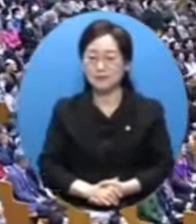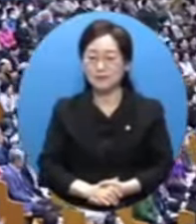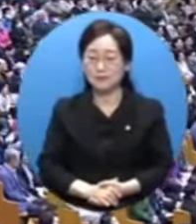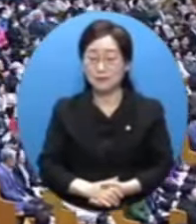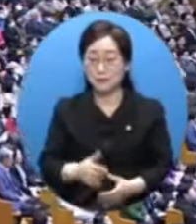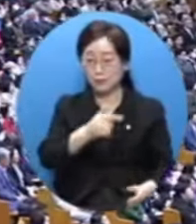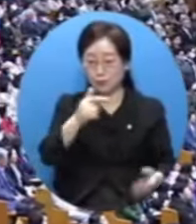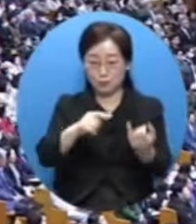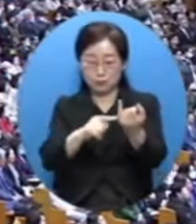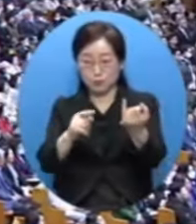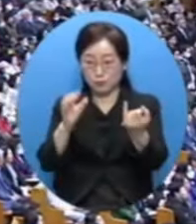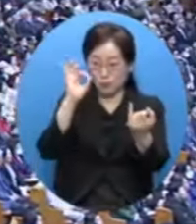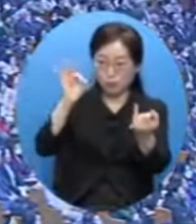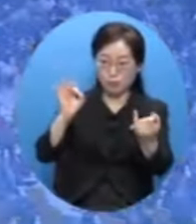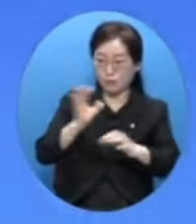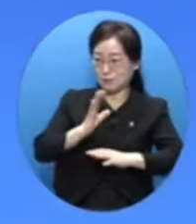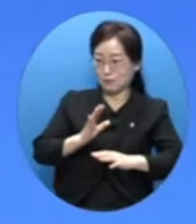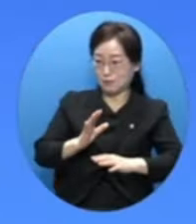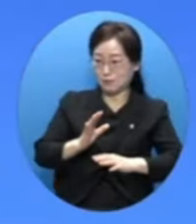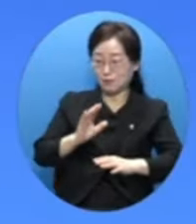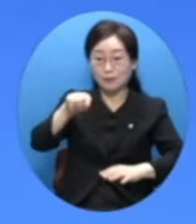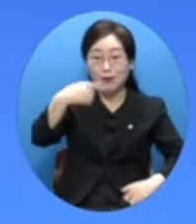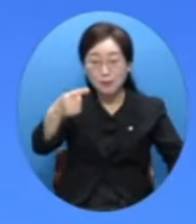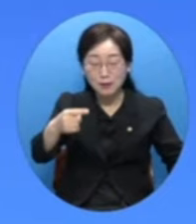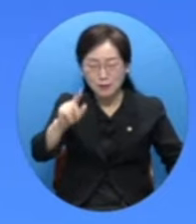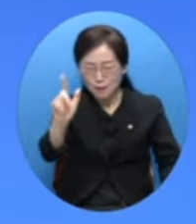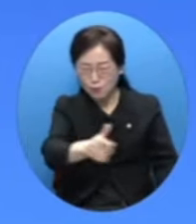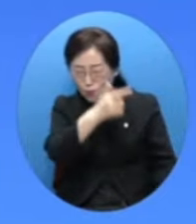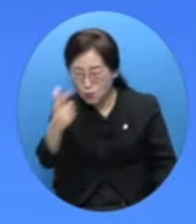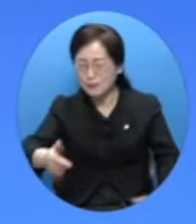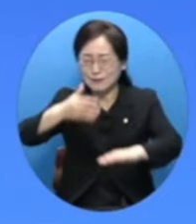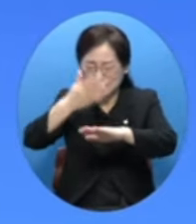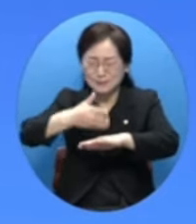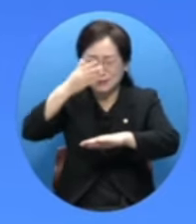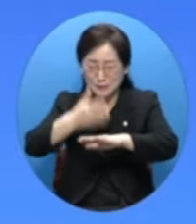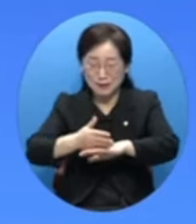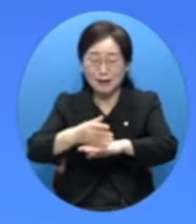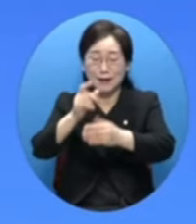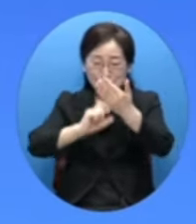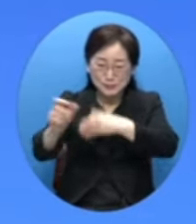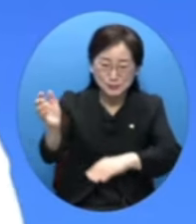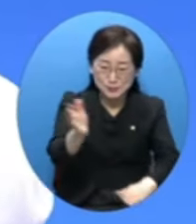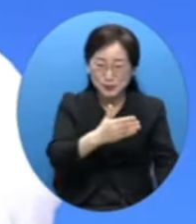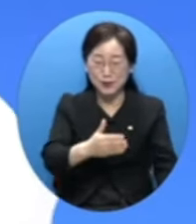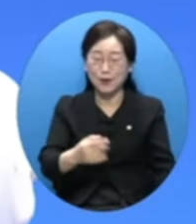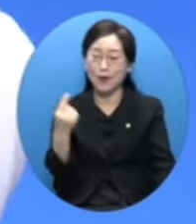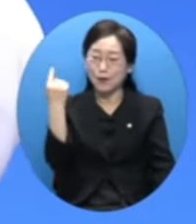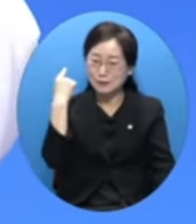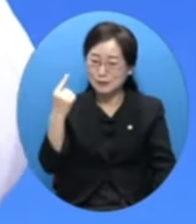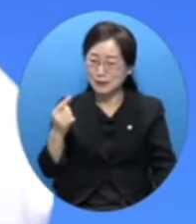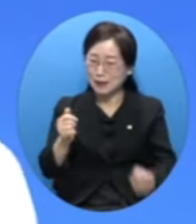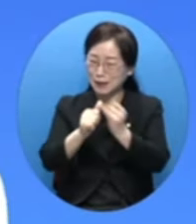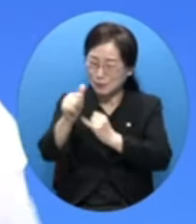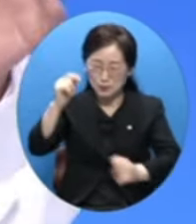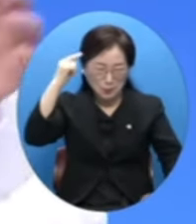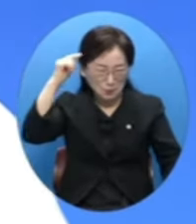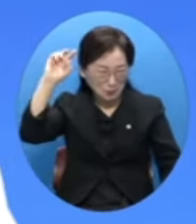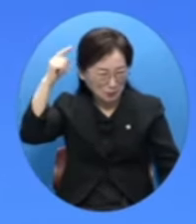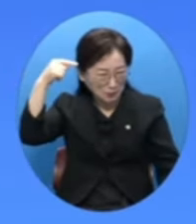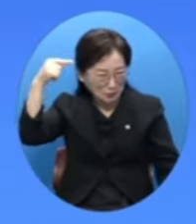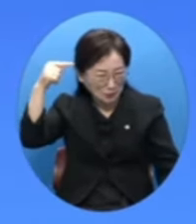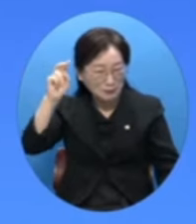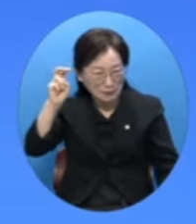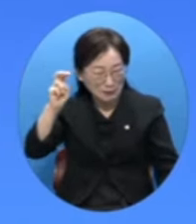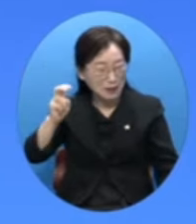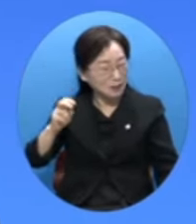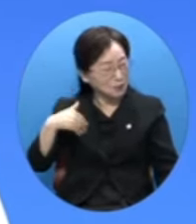너무 부인이 놀랐습니다. 그래서 그 다음날도 종일 감사했습니다. 아침 나갈 때부터 어떻게 남편이 조금 이렇게 이상해서 그런지 몰라도